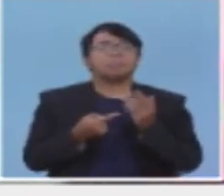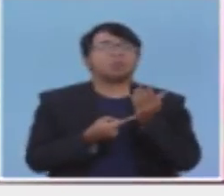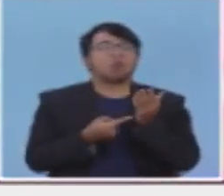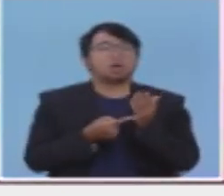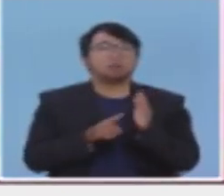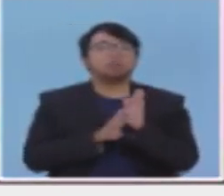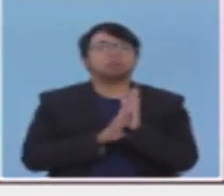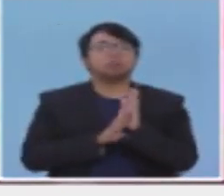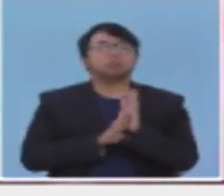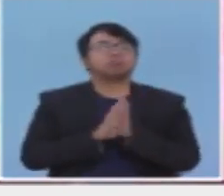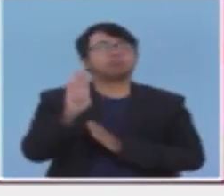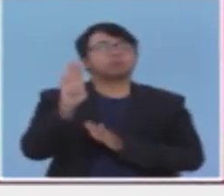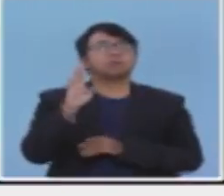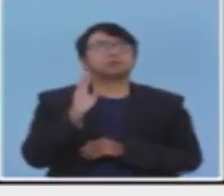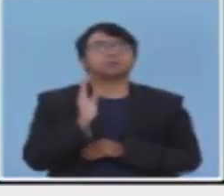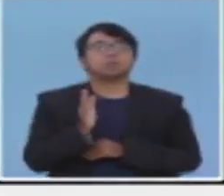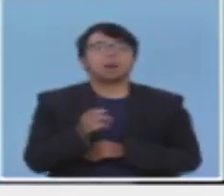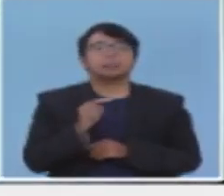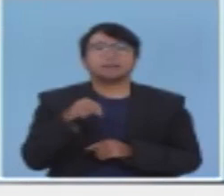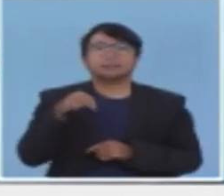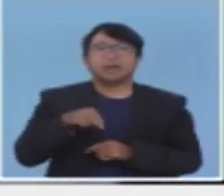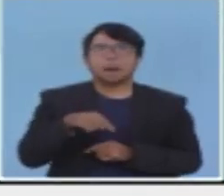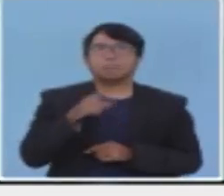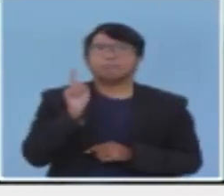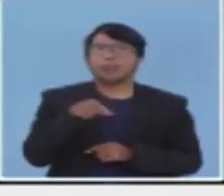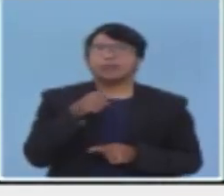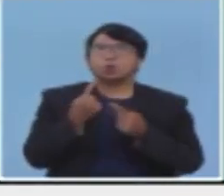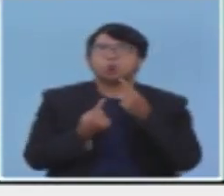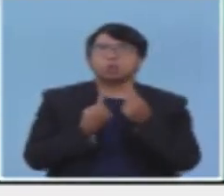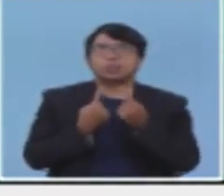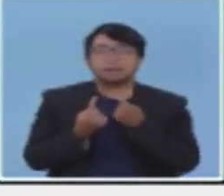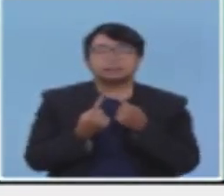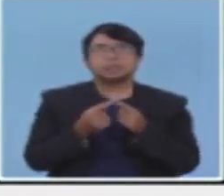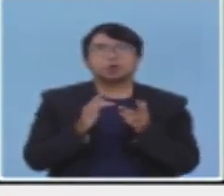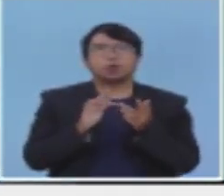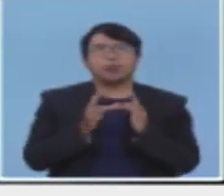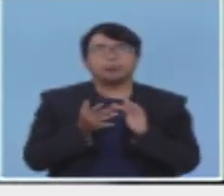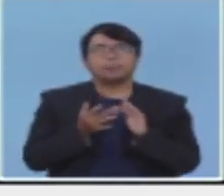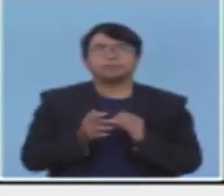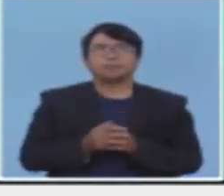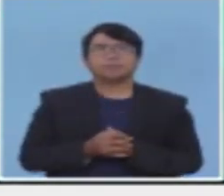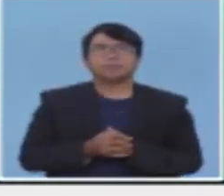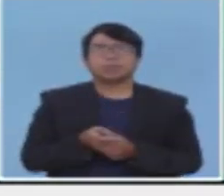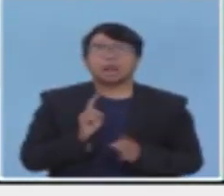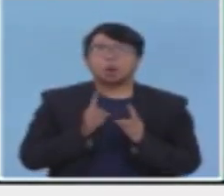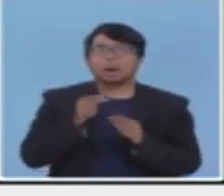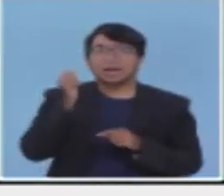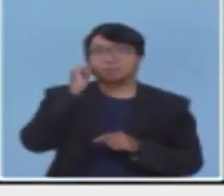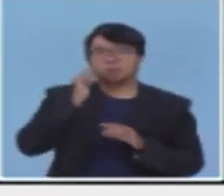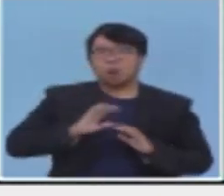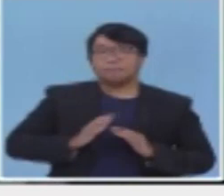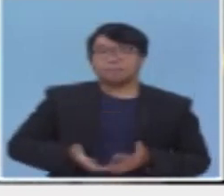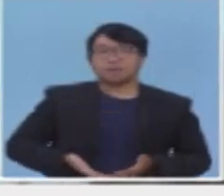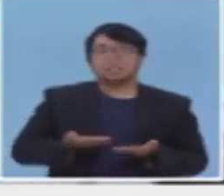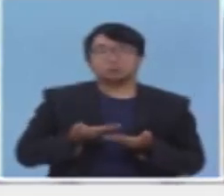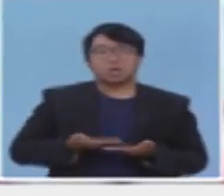untuk konsultasi online kita bisa galakkan pada kasus-kasus ibu hamil yang mungkin tidak mengalami kondisi yang gawat darurat.